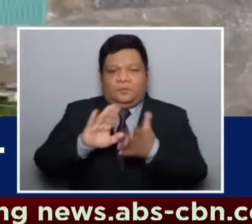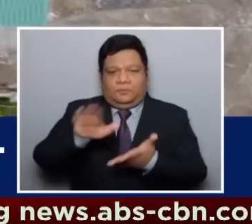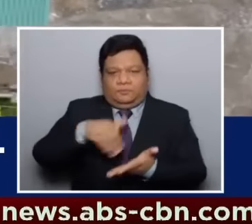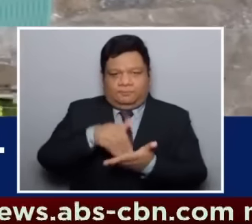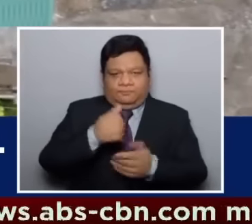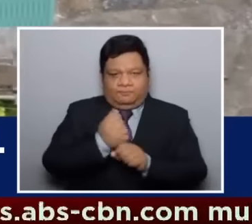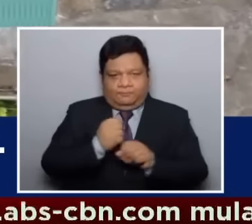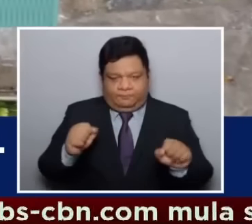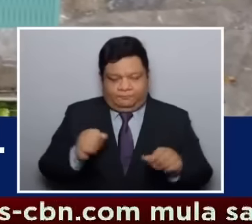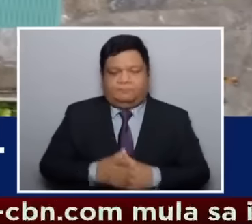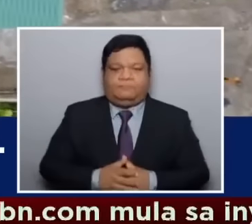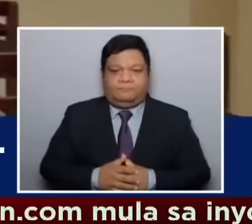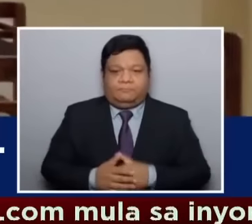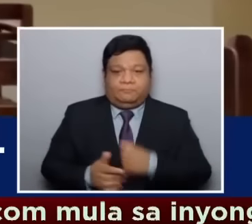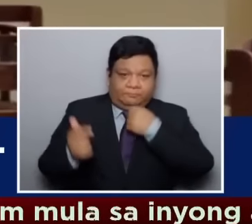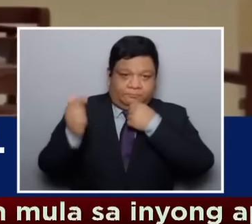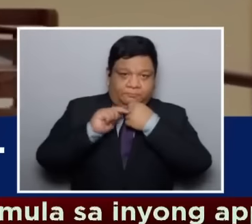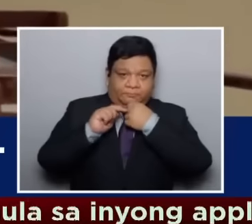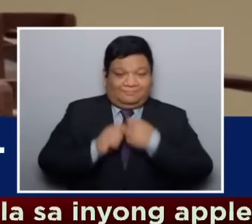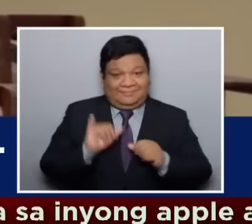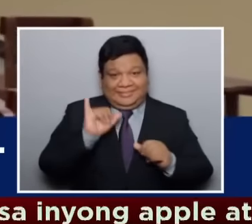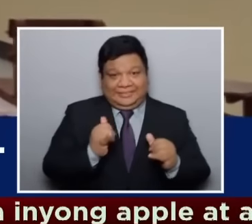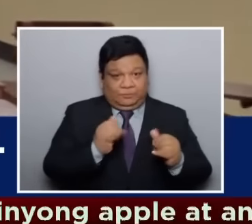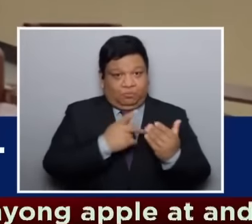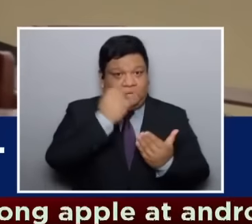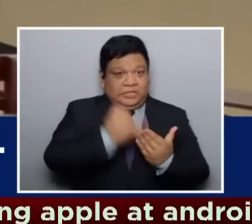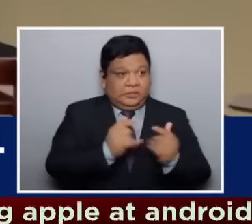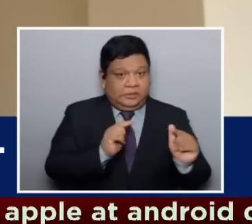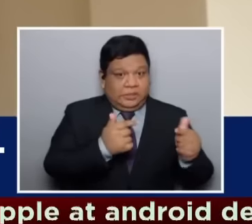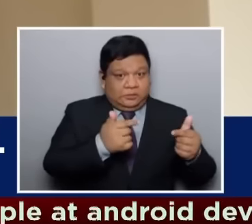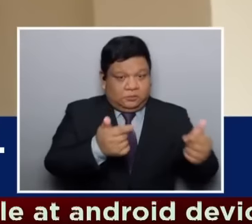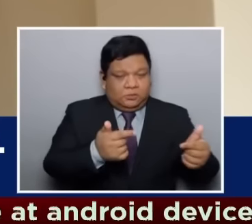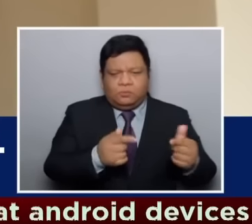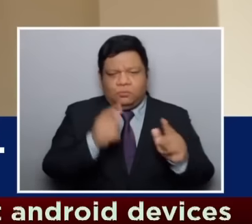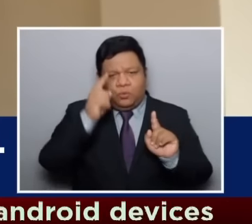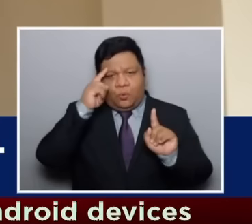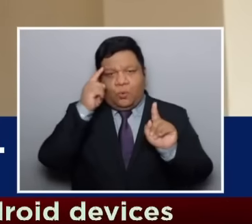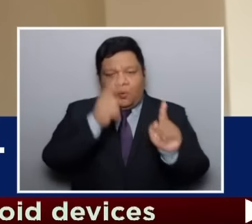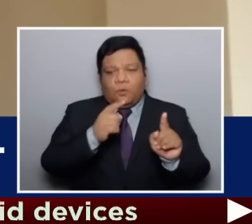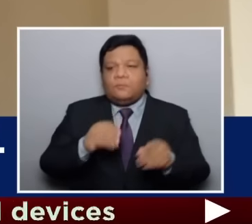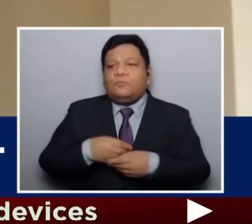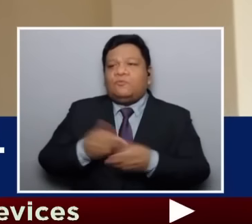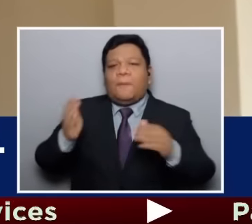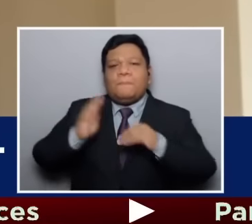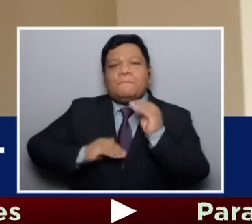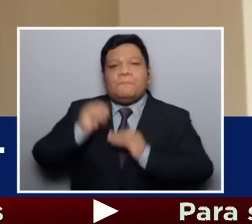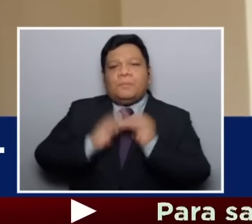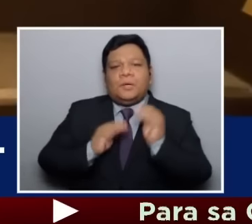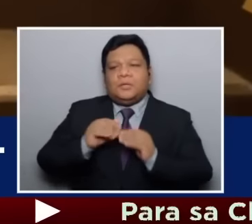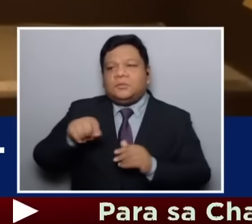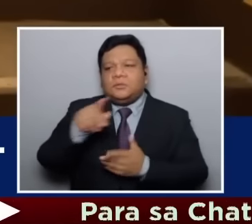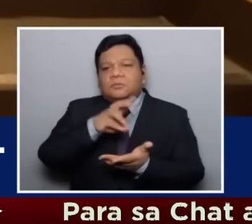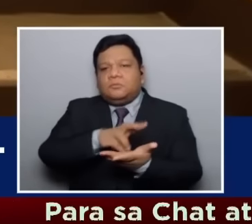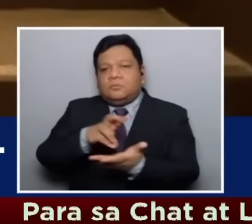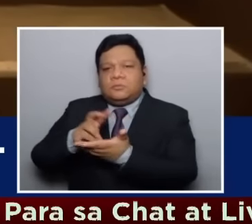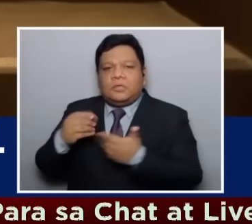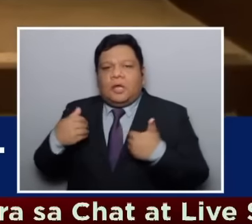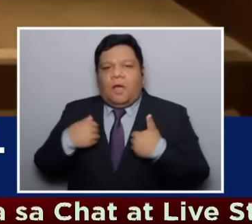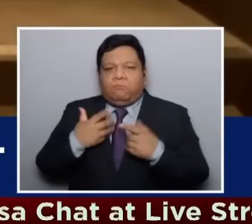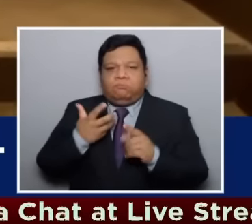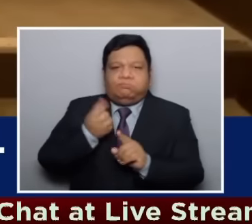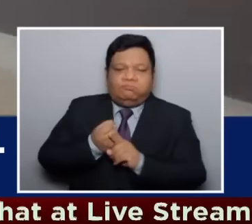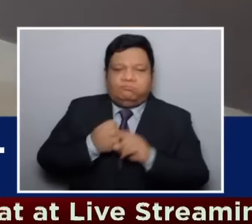Legacy Project na makapagbigay ng multi-purpose building sa mga lugar na matinding naapektuhan ng bagyo, lalo na ng